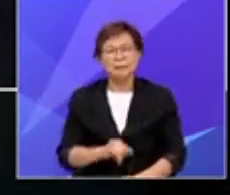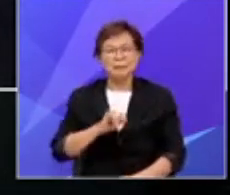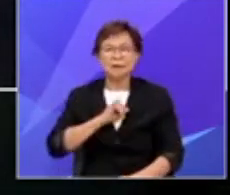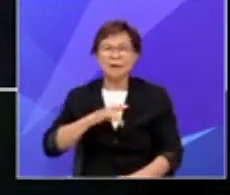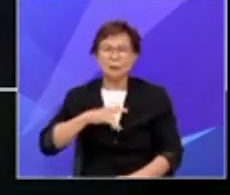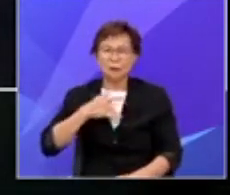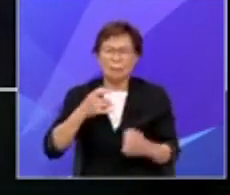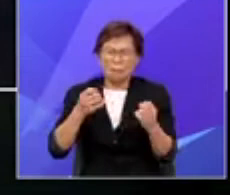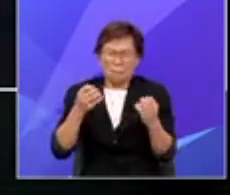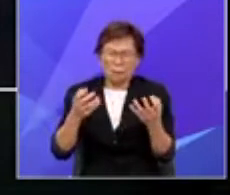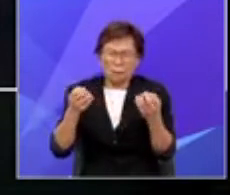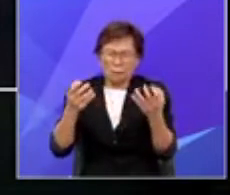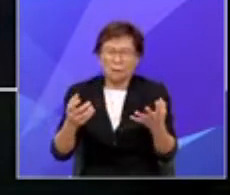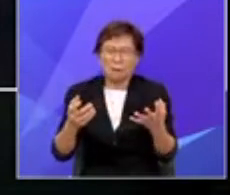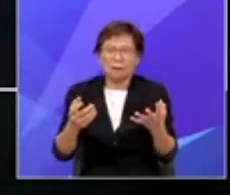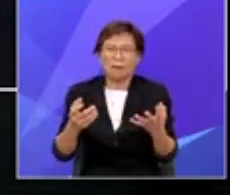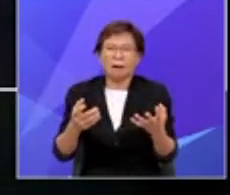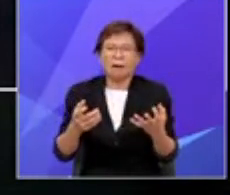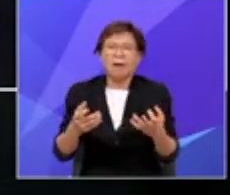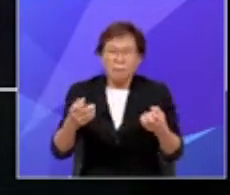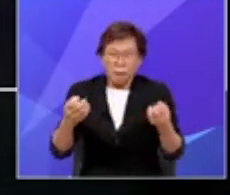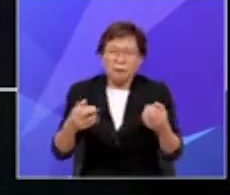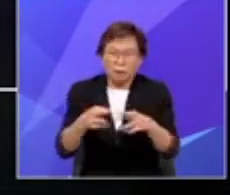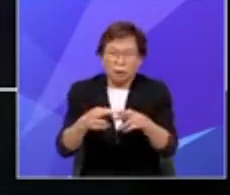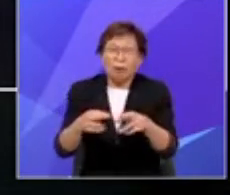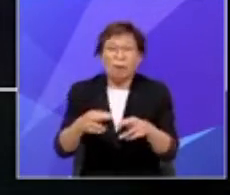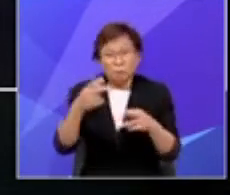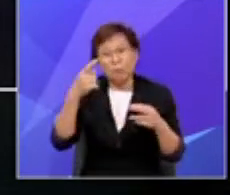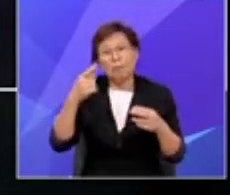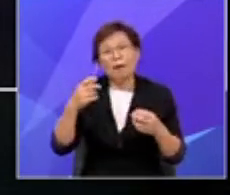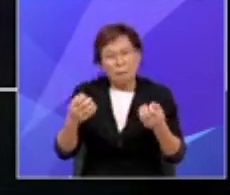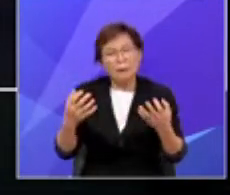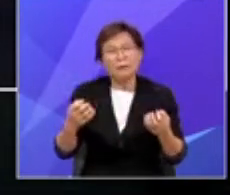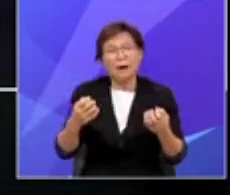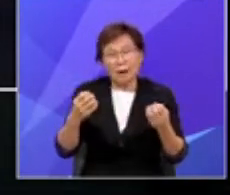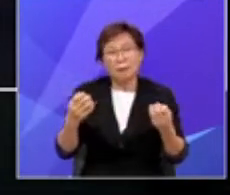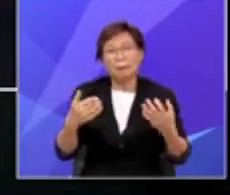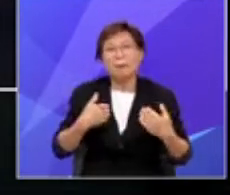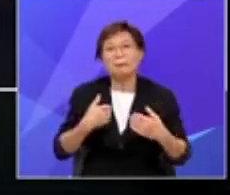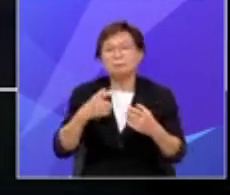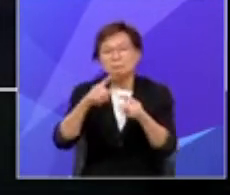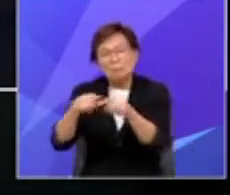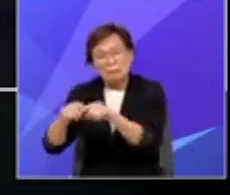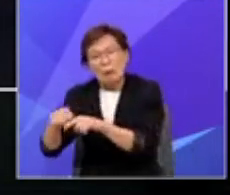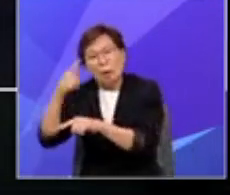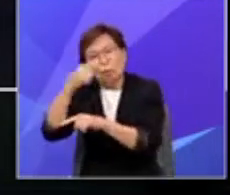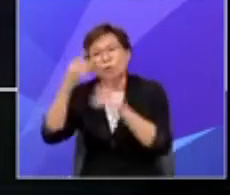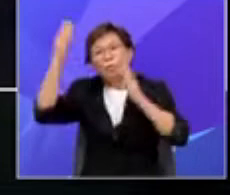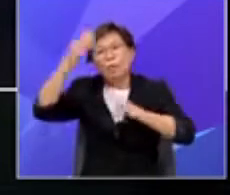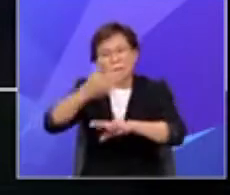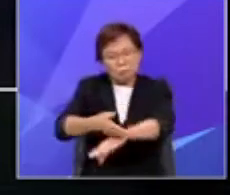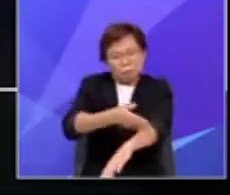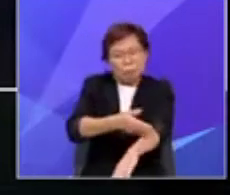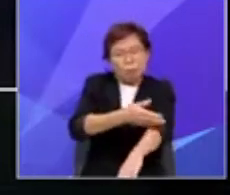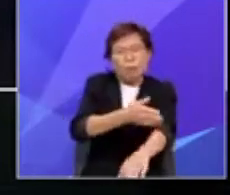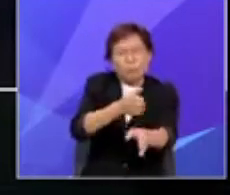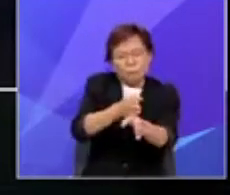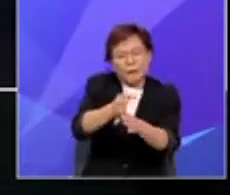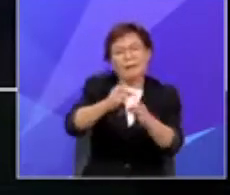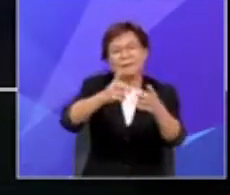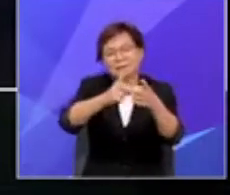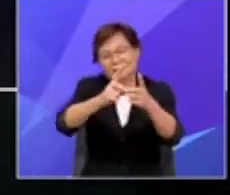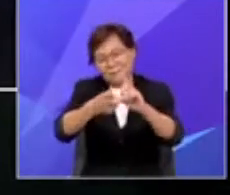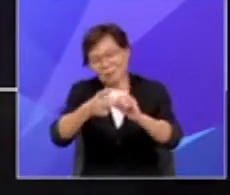sarase ada banyak ruang bagi Indonesia untuk bertambah baik dalam bidang ini jadi sedih